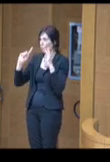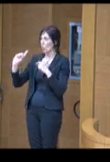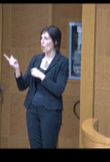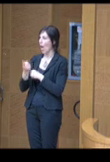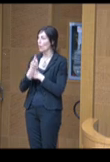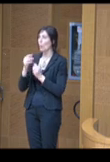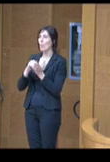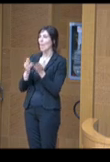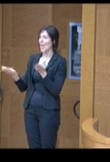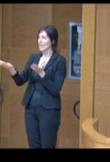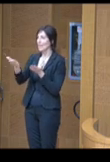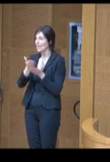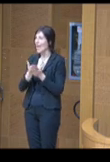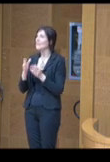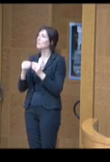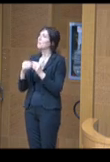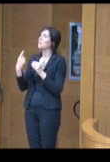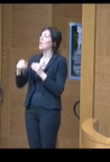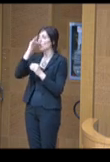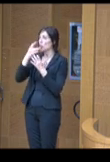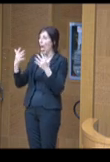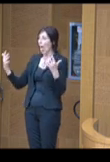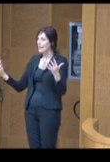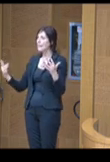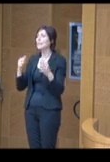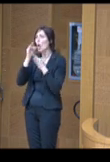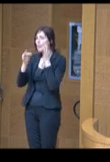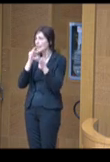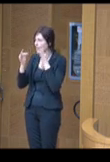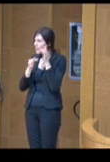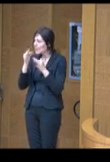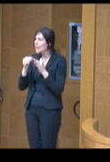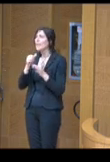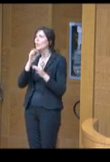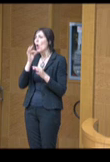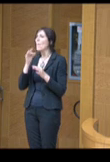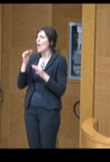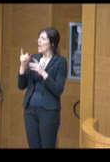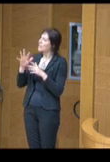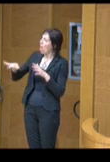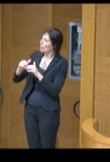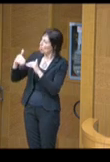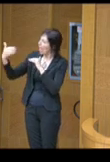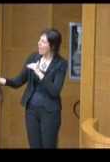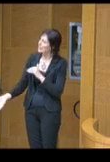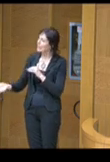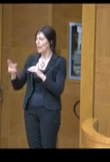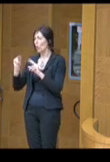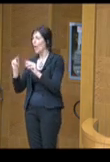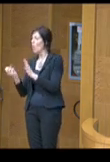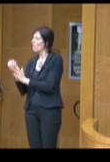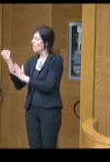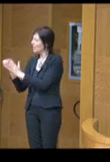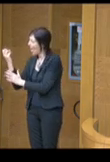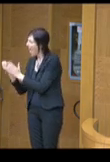Buongiorno a tutti i presenti. La realizzazione del giardino non ha significato solo dotare i nostri spazi esterni di un nuovo arredo o di nuove